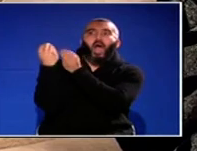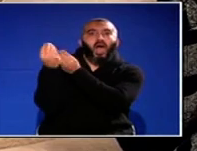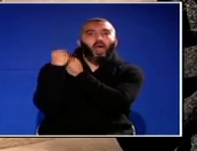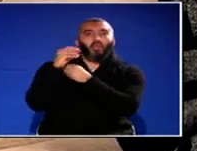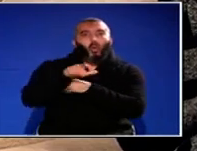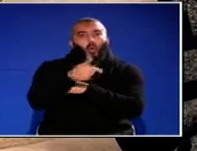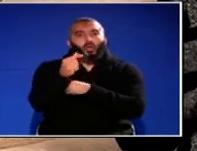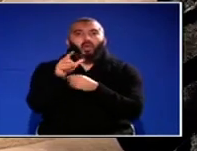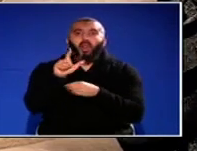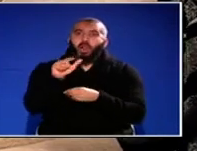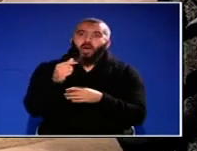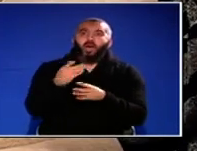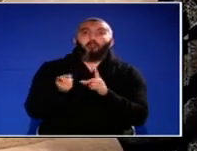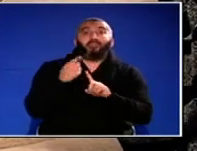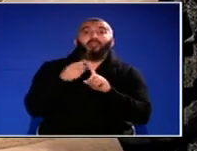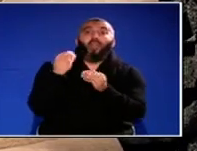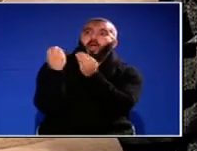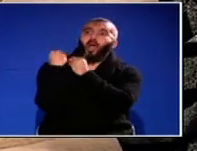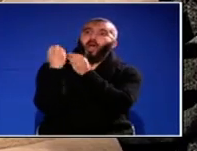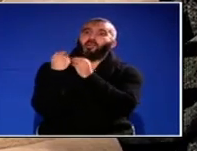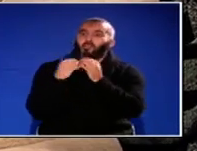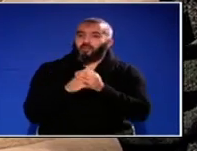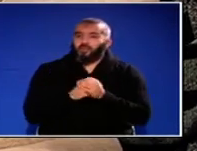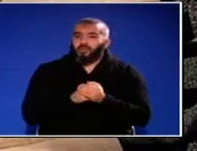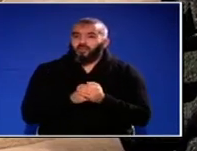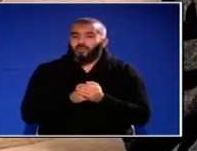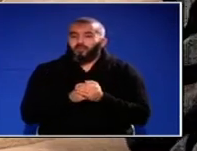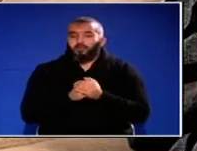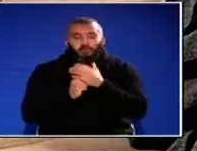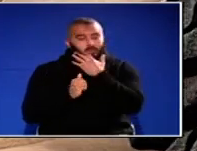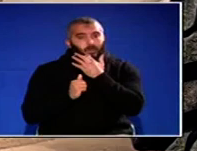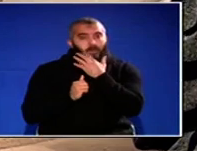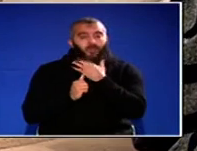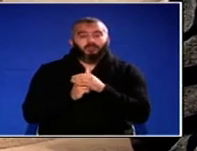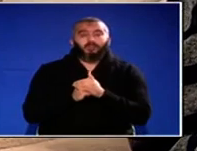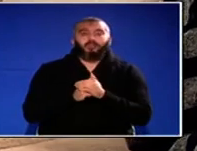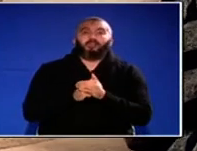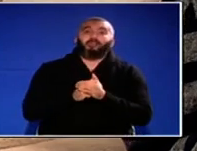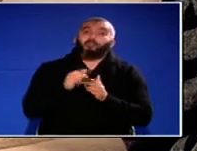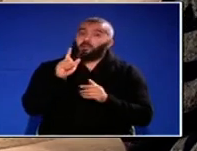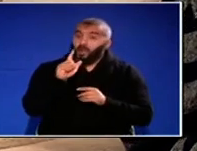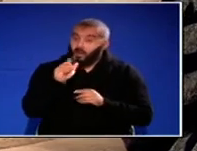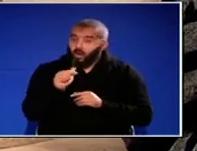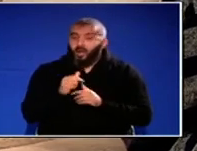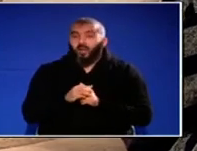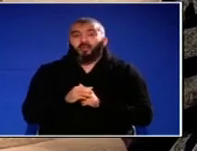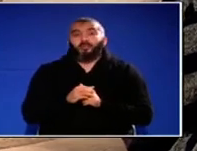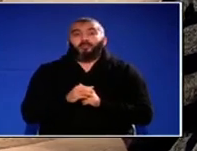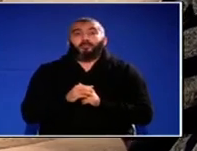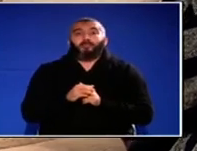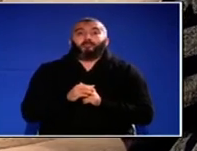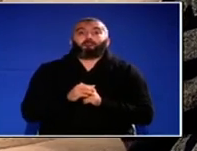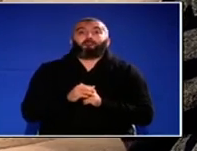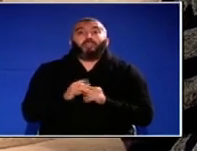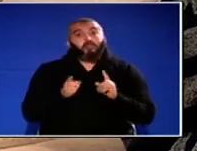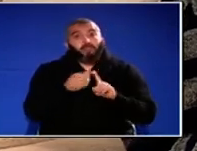أكيد، مدام هو فيه هذه الصفة أنه من الأشهر الحرم، إذن فلا بد أن فيه صفة معينة وهي مضاعفة